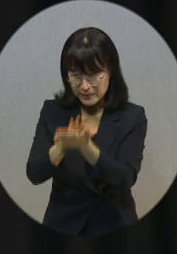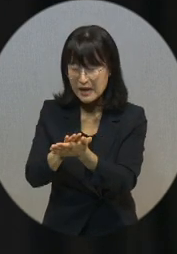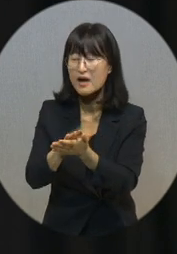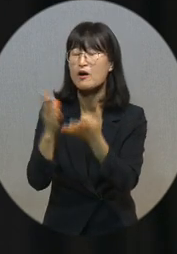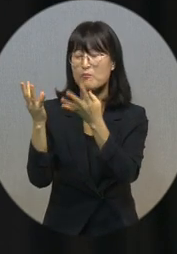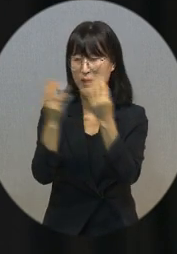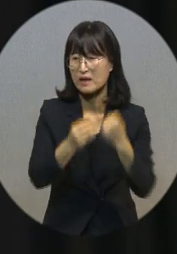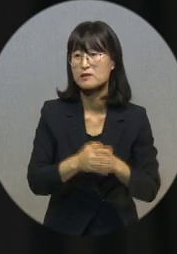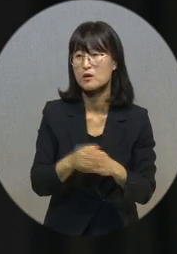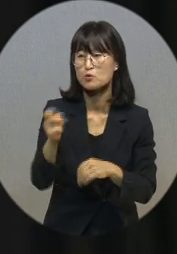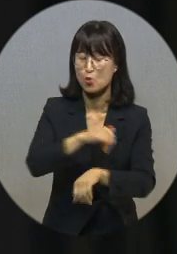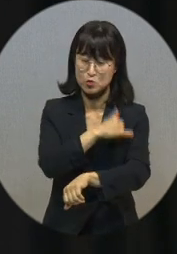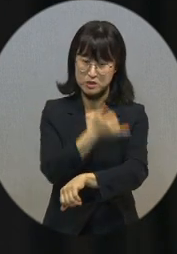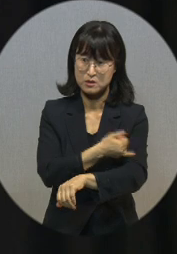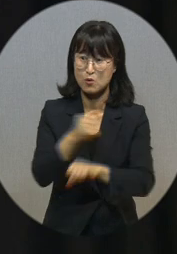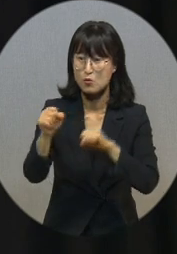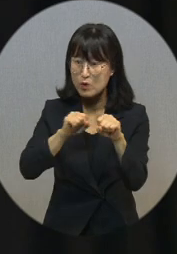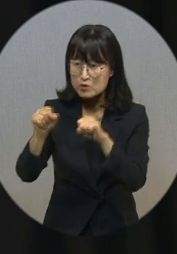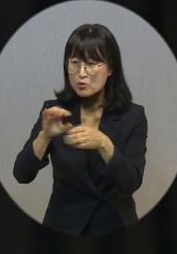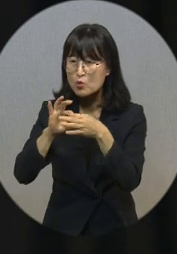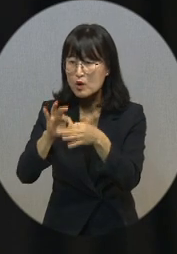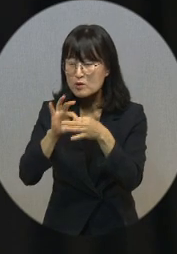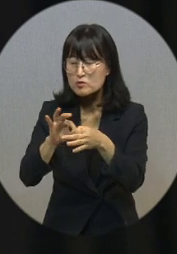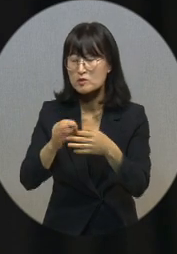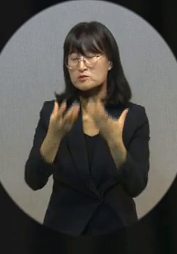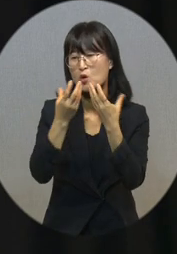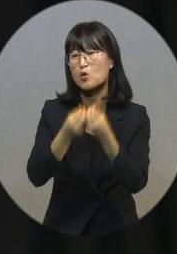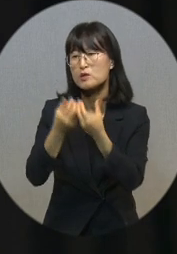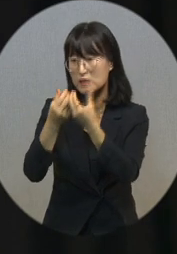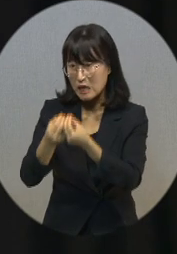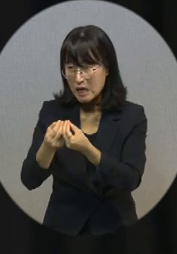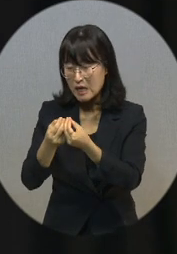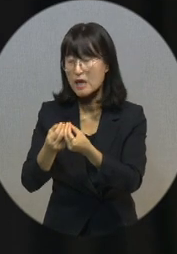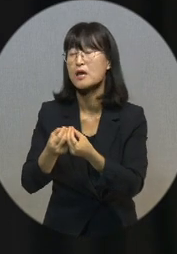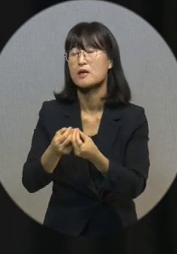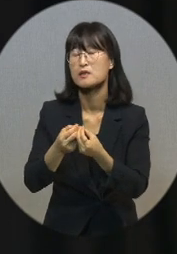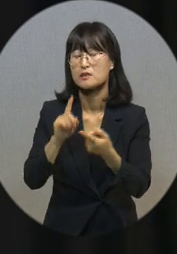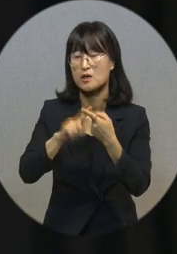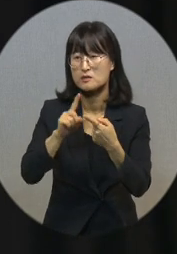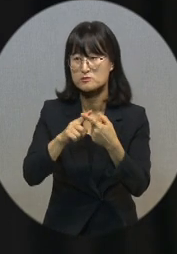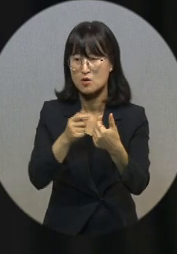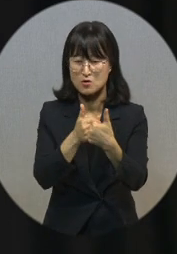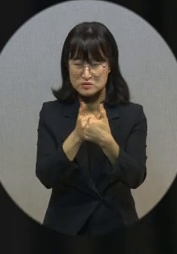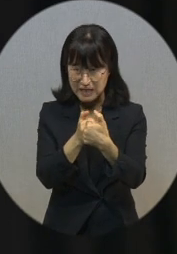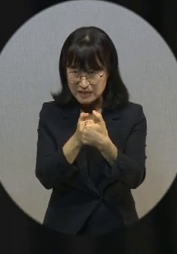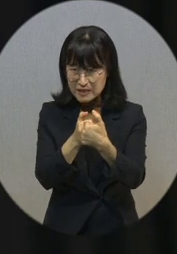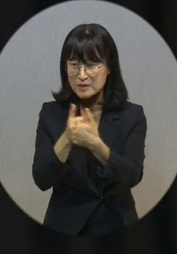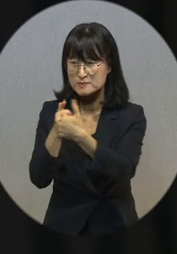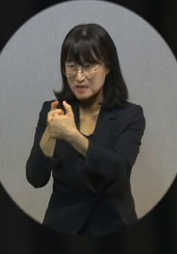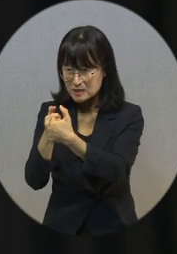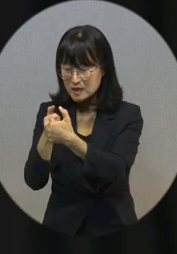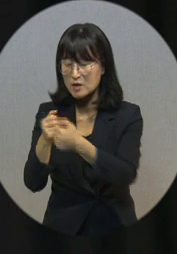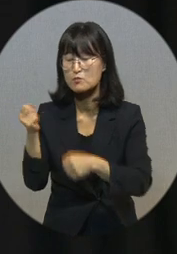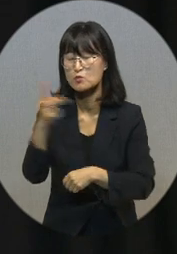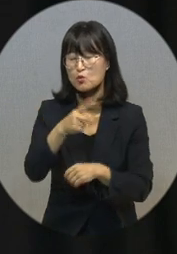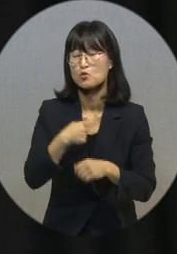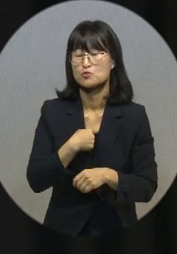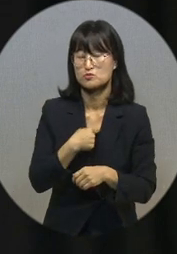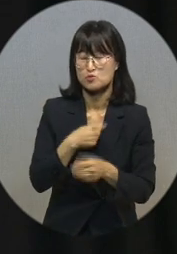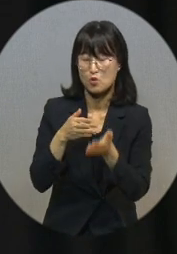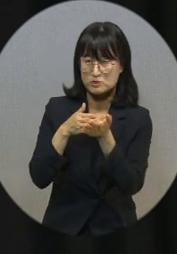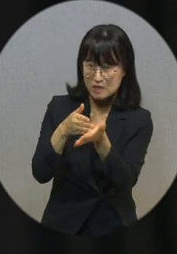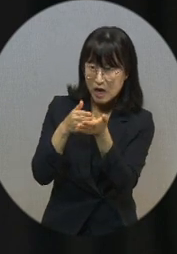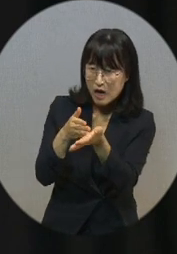활동 관련해서는 또 제가 이제 사례를 상담을 하고 또 법무부에서 네. 또 인권 정책 자문단으로 자문을 하고 이런 것들이